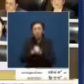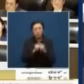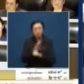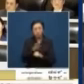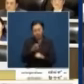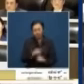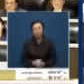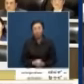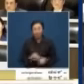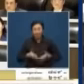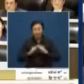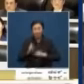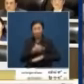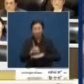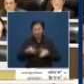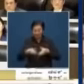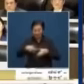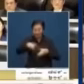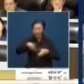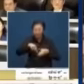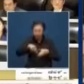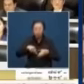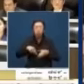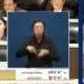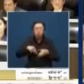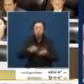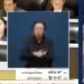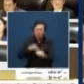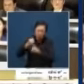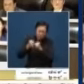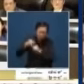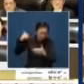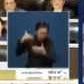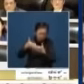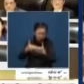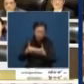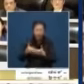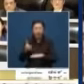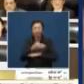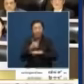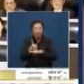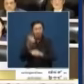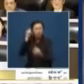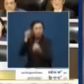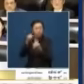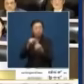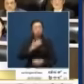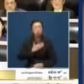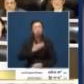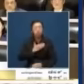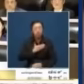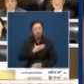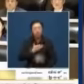ตรา112จริงๆนักข่าวเนี่ยไปเจอหัวหน้าพรรคนะคะคุณอนุทินชาญวีรกูลก่อนจะเข้าร่วมประชุมค่ะหัวหน้าพรรคบอกเดี๋ยวร